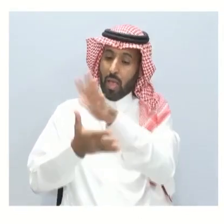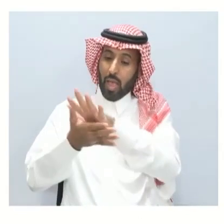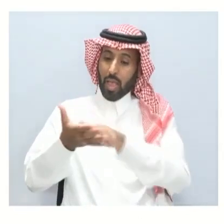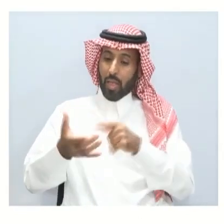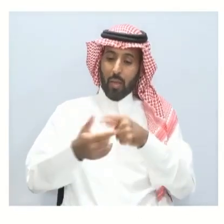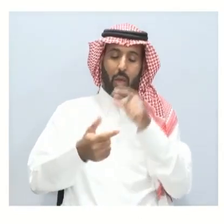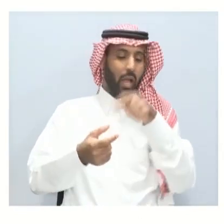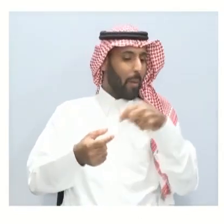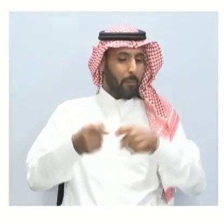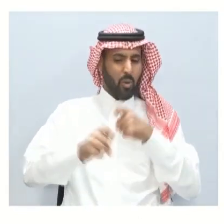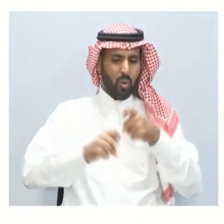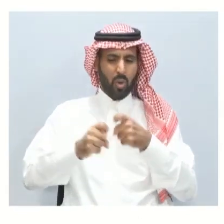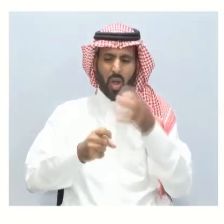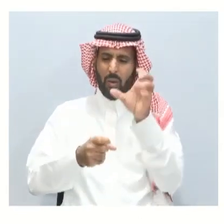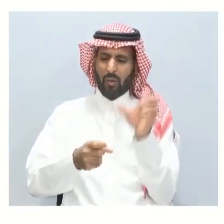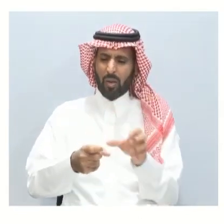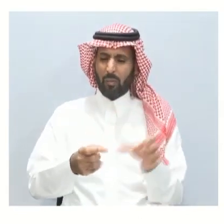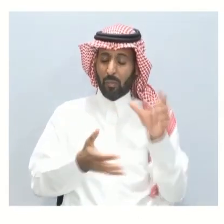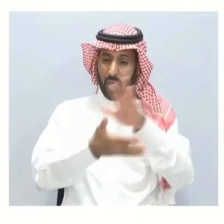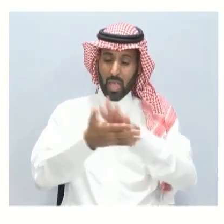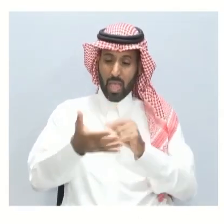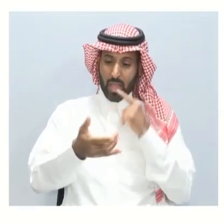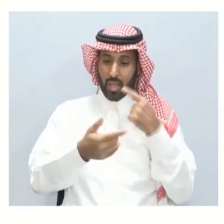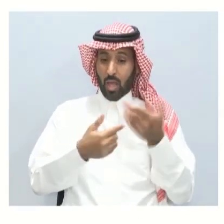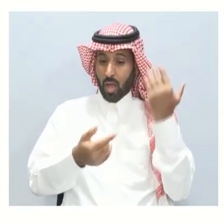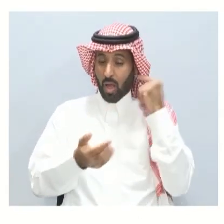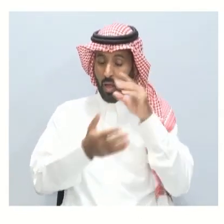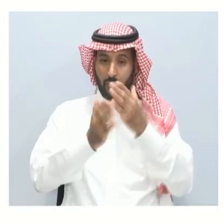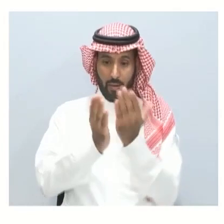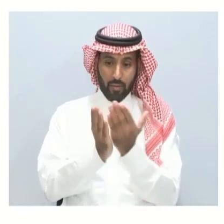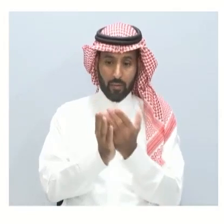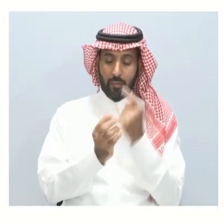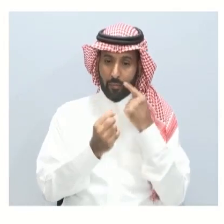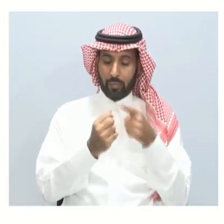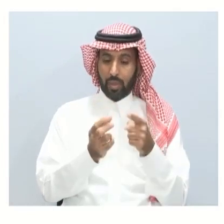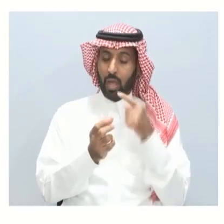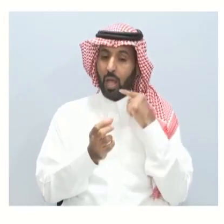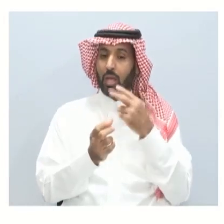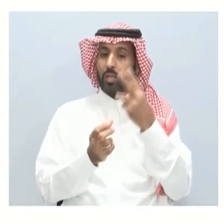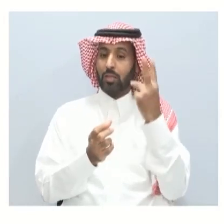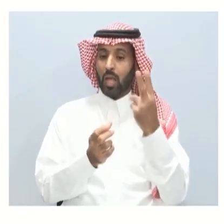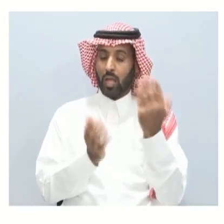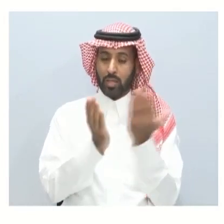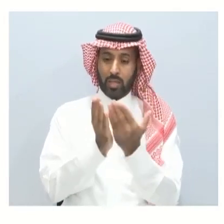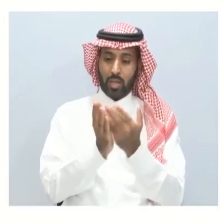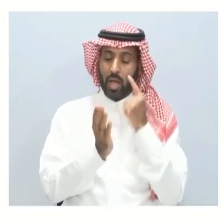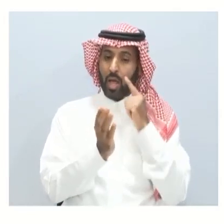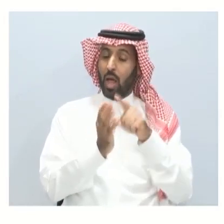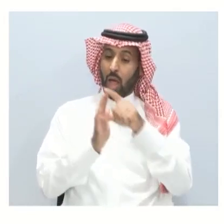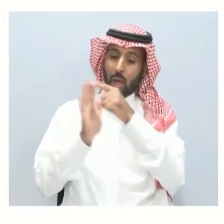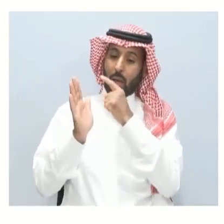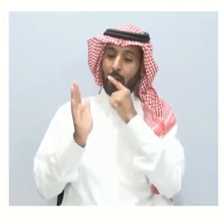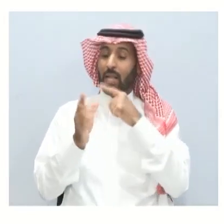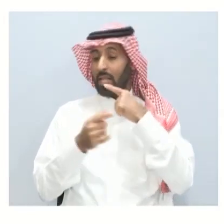التوزيع الالكتروني طبعا هذا هو الباب هنا وصلنا الى الدرس الثاني الباب بعنوان